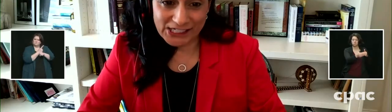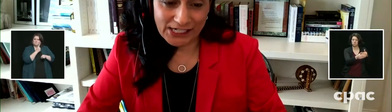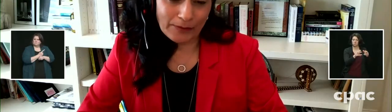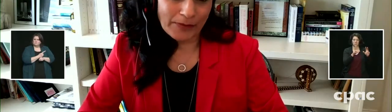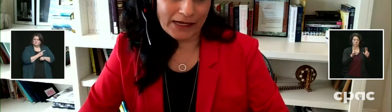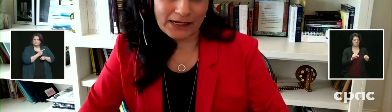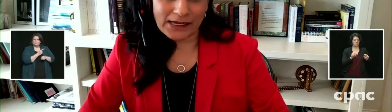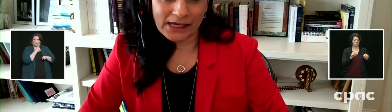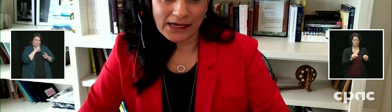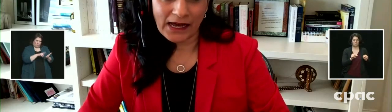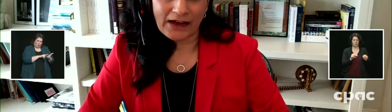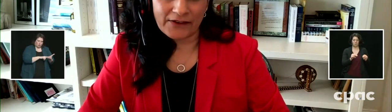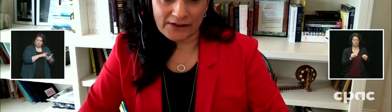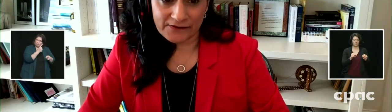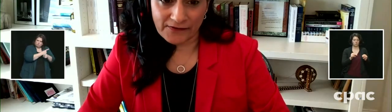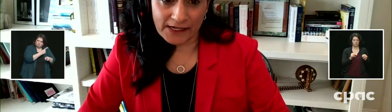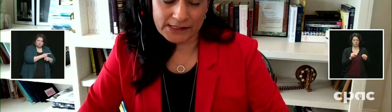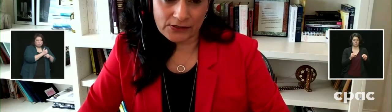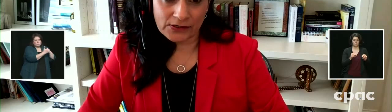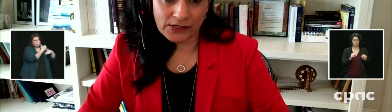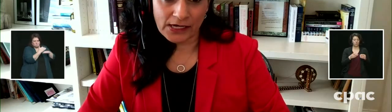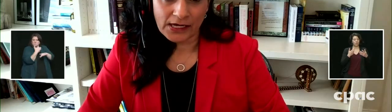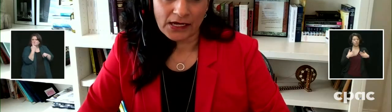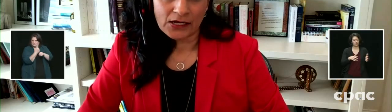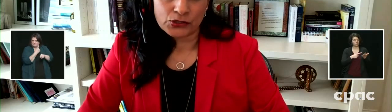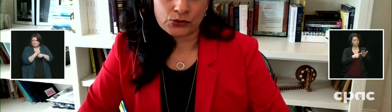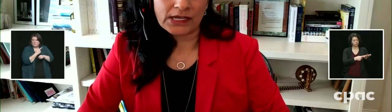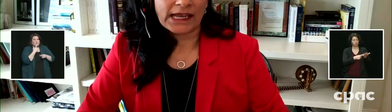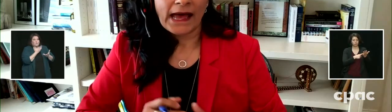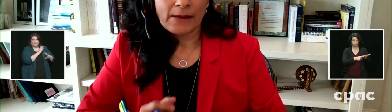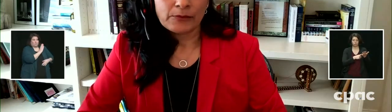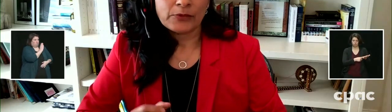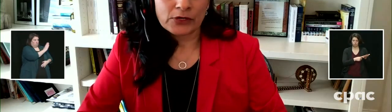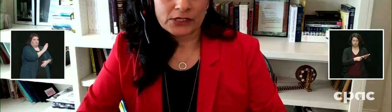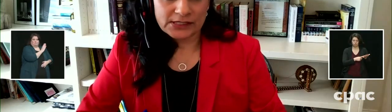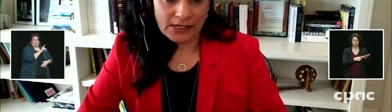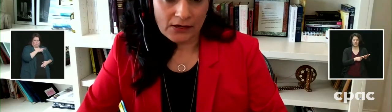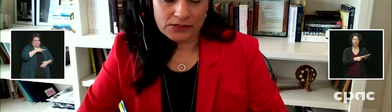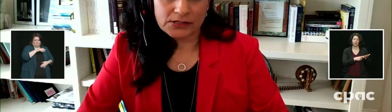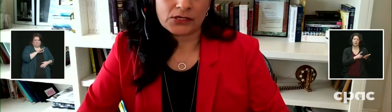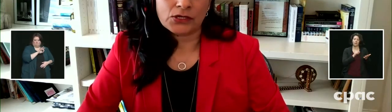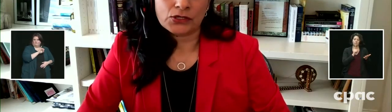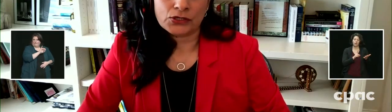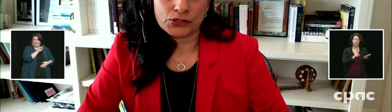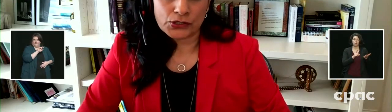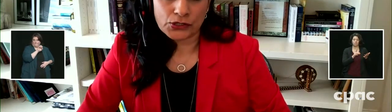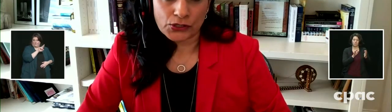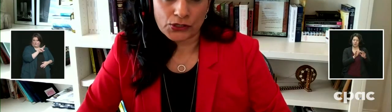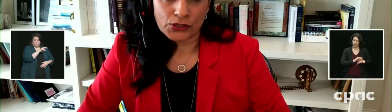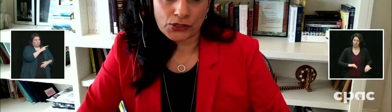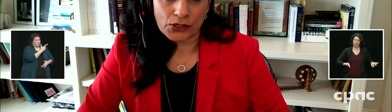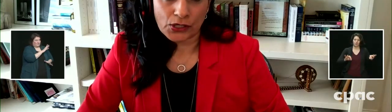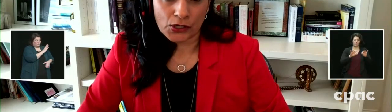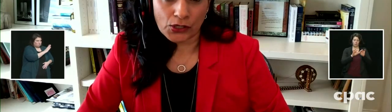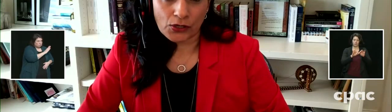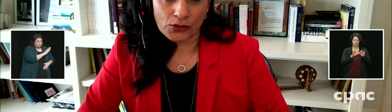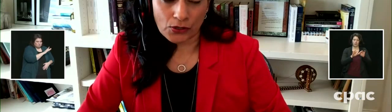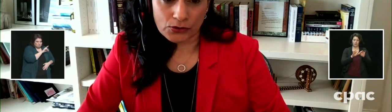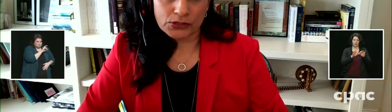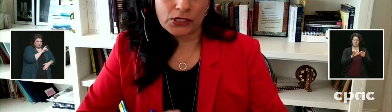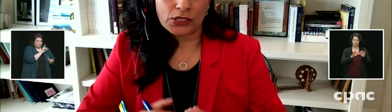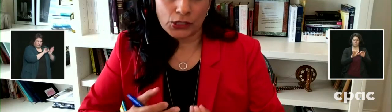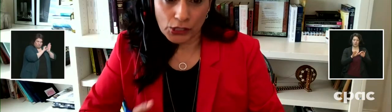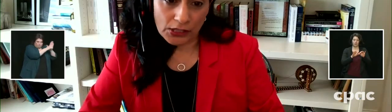avons déjà parlé avec Pfizer sur l'importance de